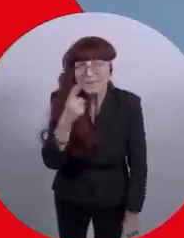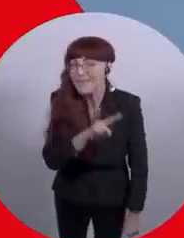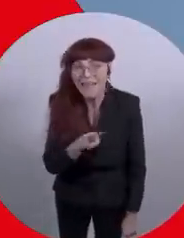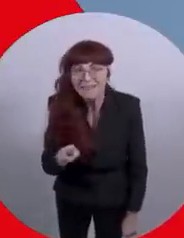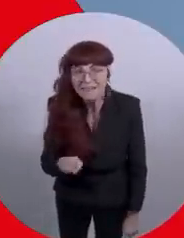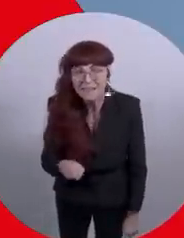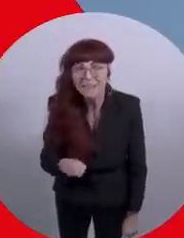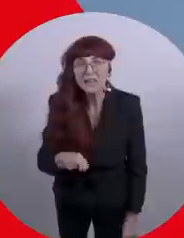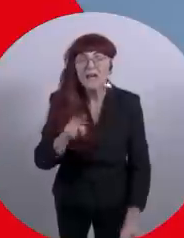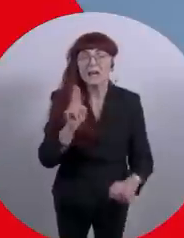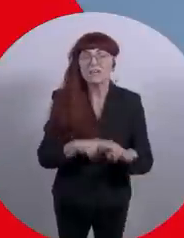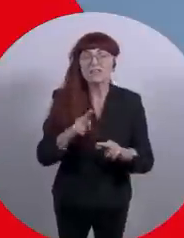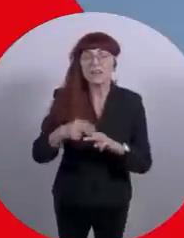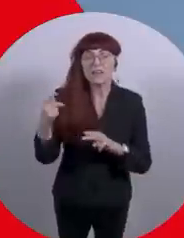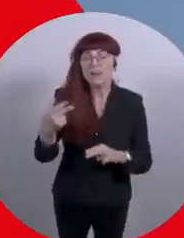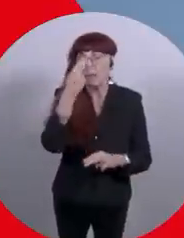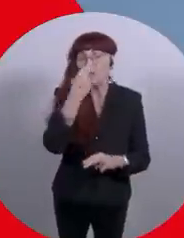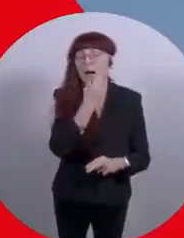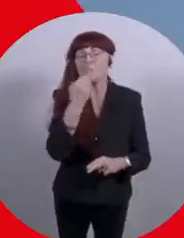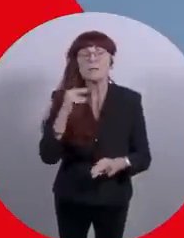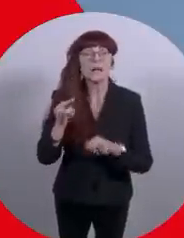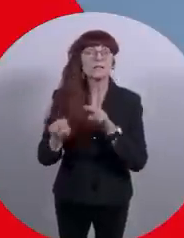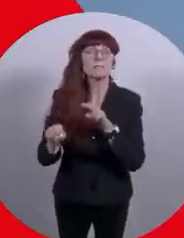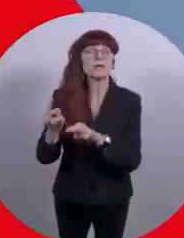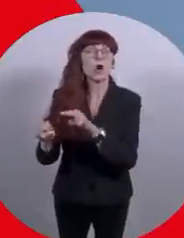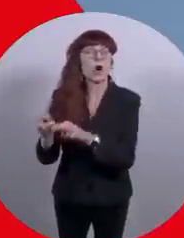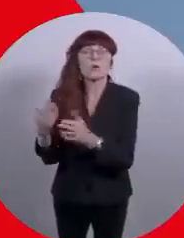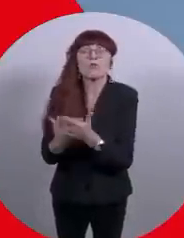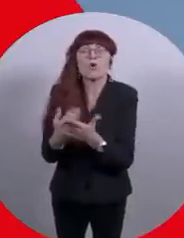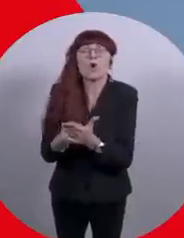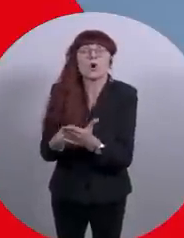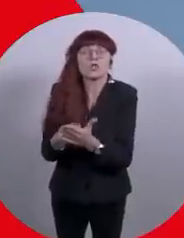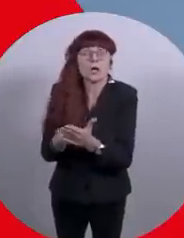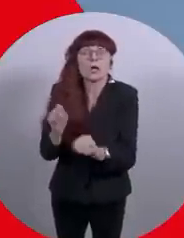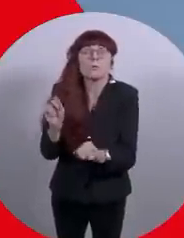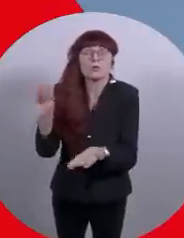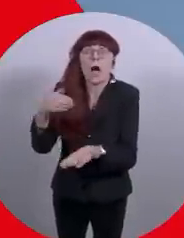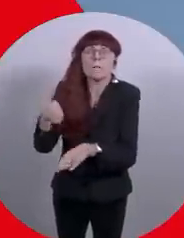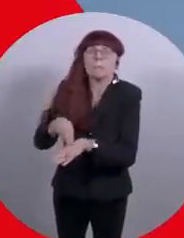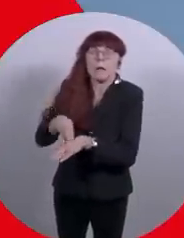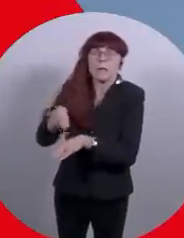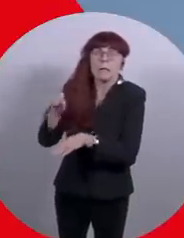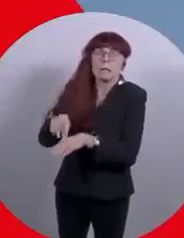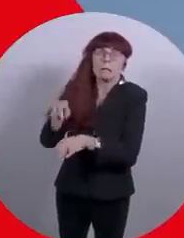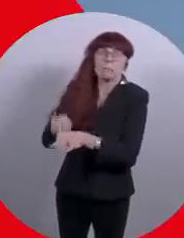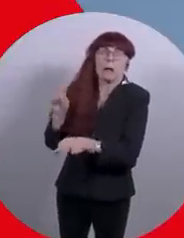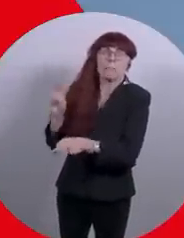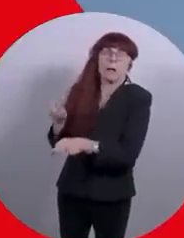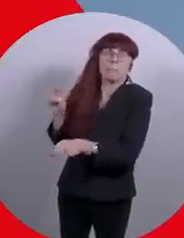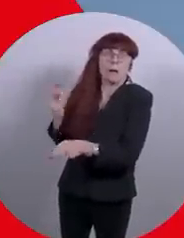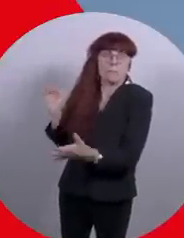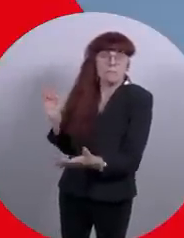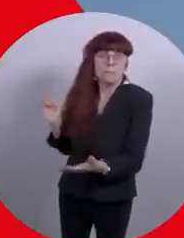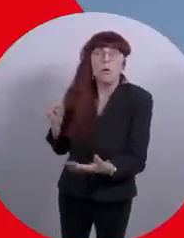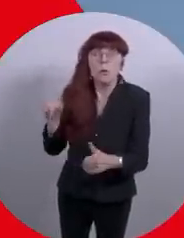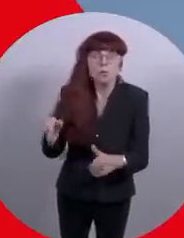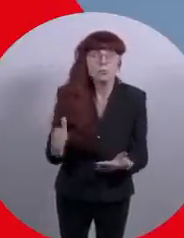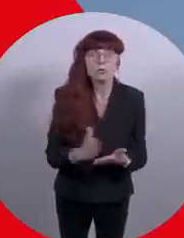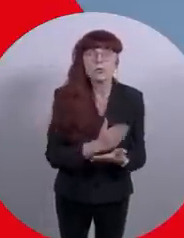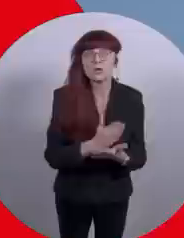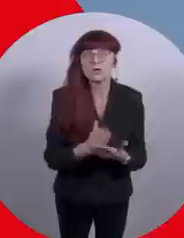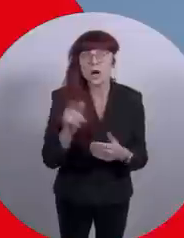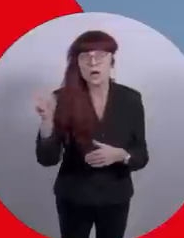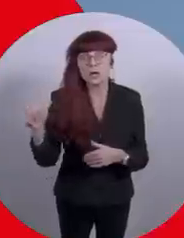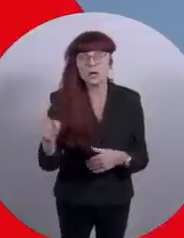heißt dann losgeht muss was kosten die Bundesländern nutzen und zuletzt dann auch noch entscheiden müssen ob